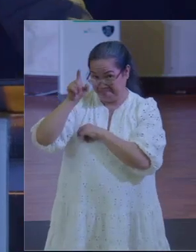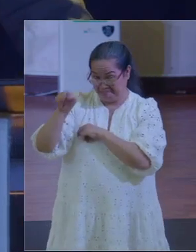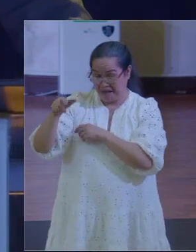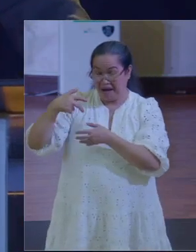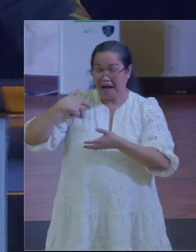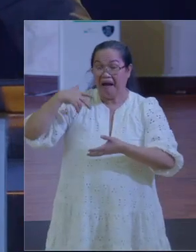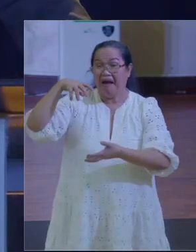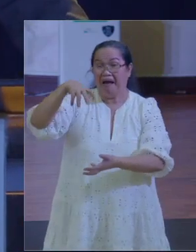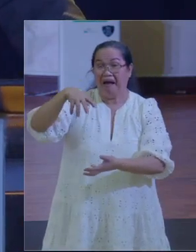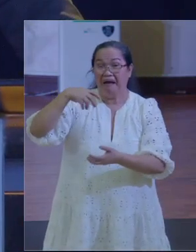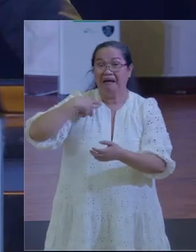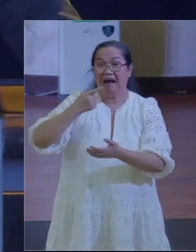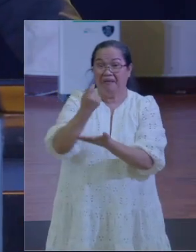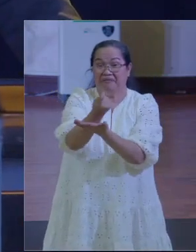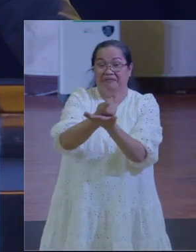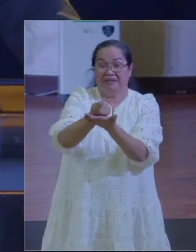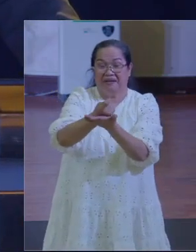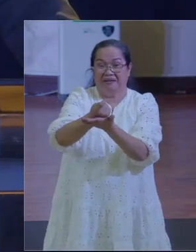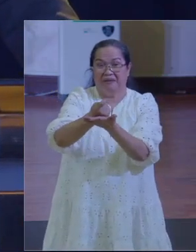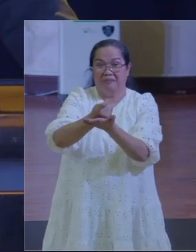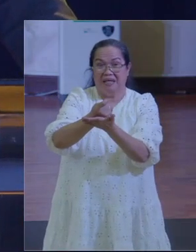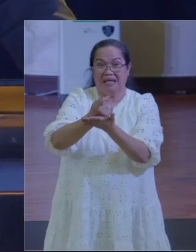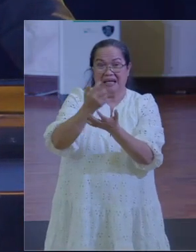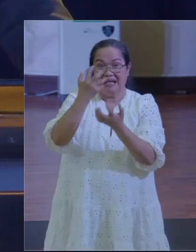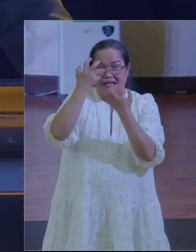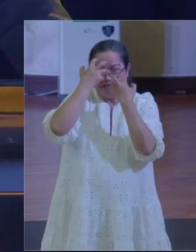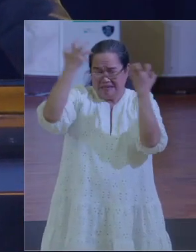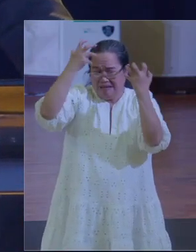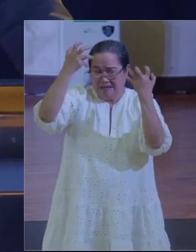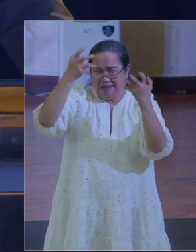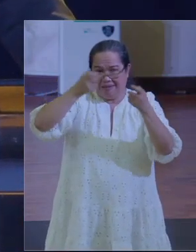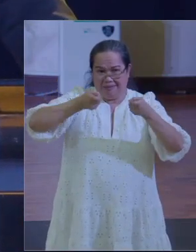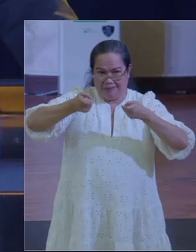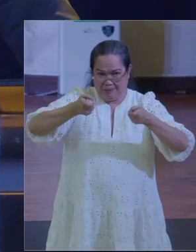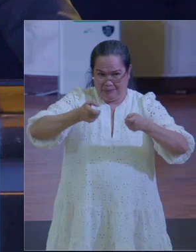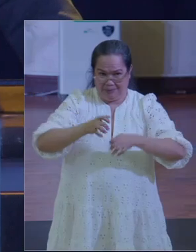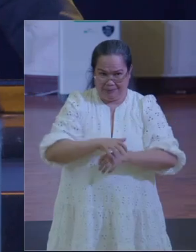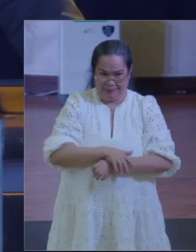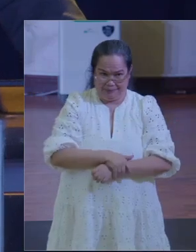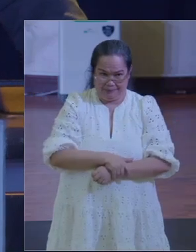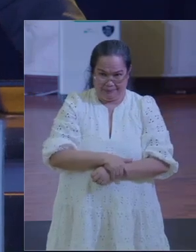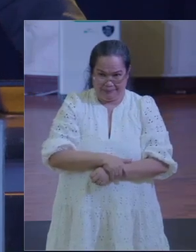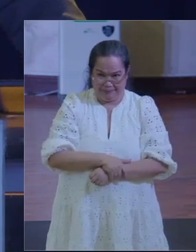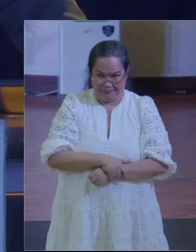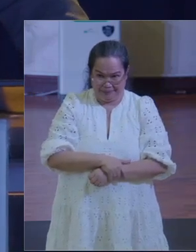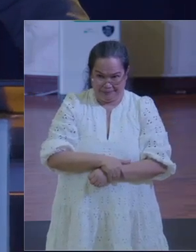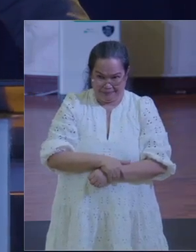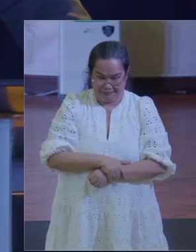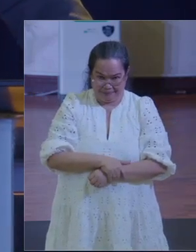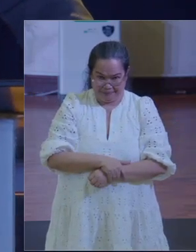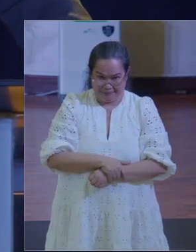therapy siya, nagte-therapy yan. Anger management issue. Ha? Sabi ko,